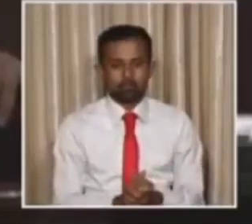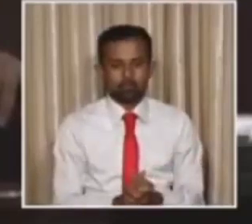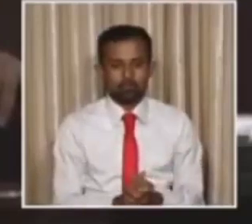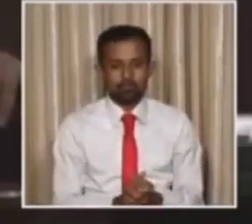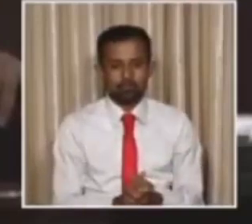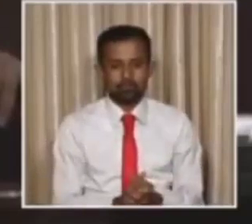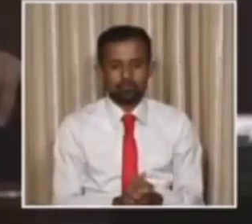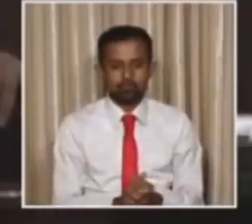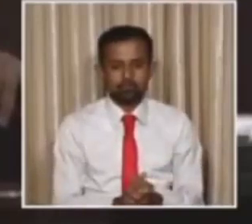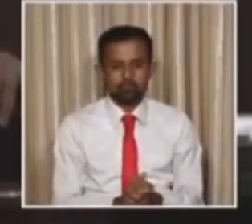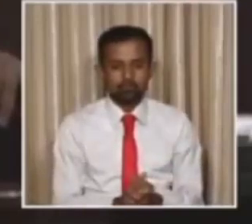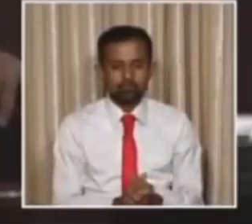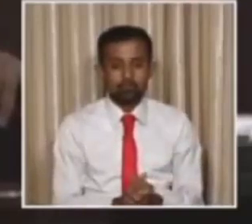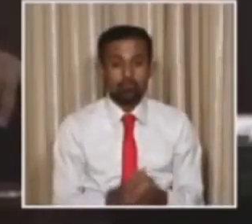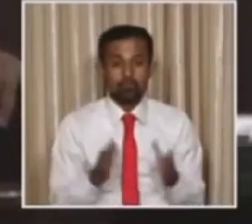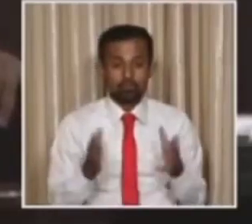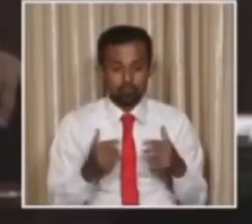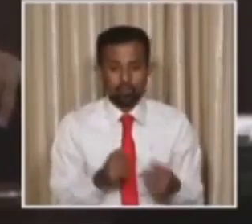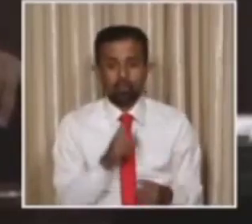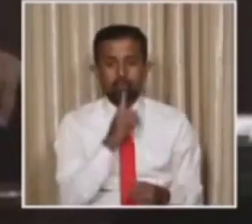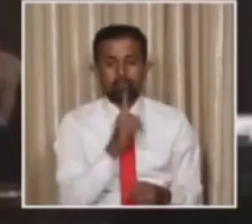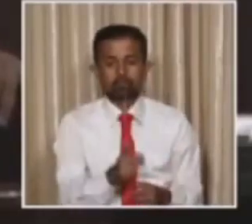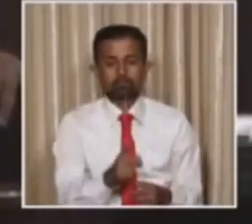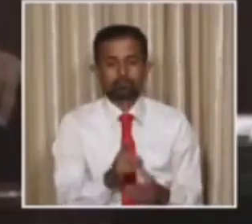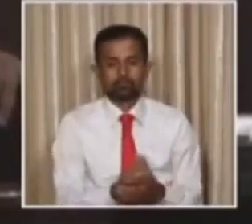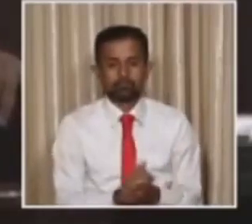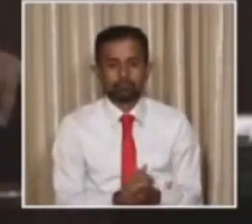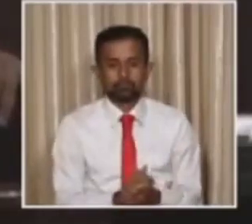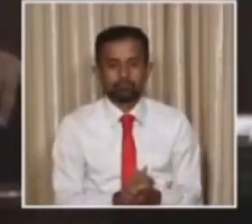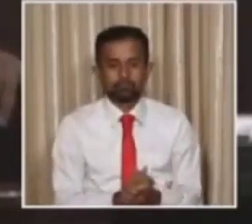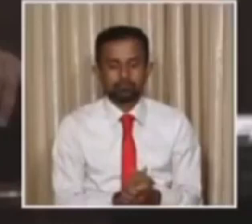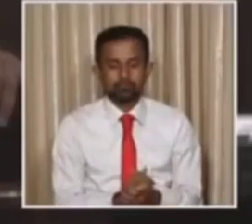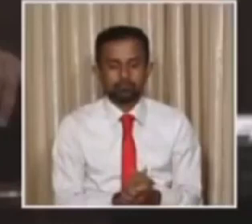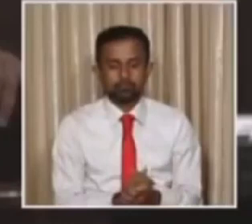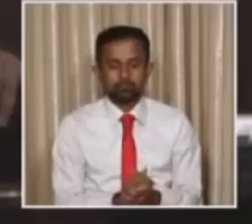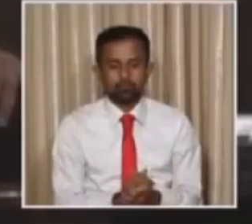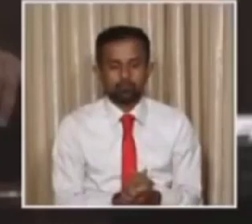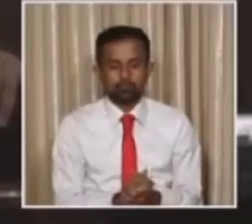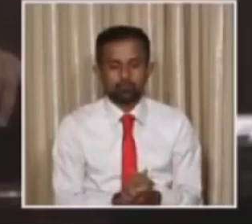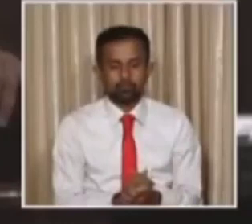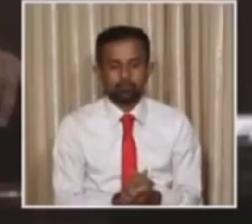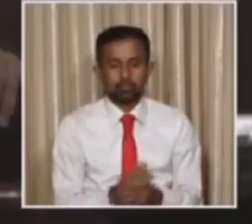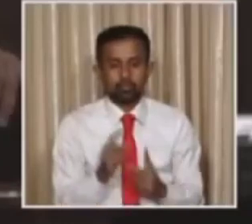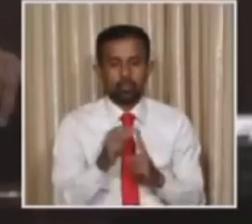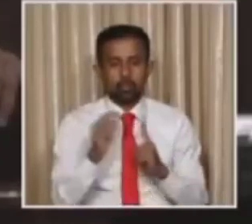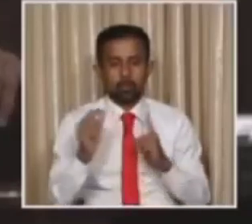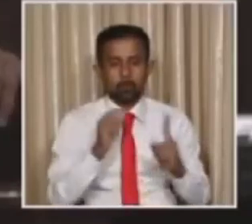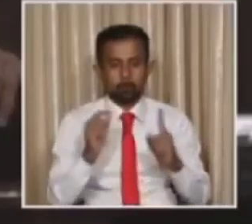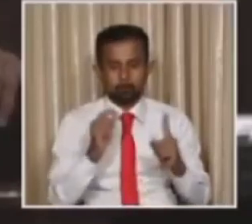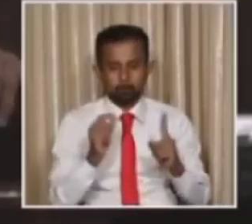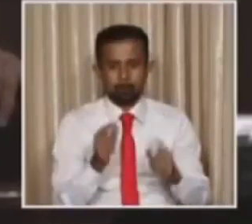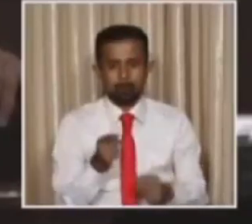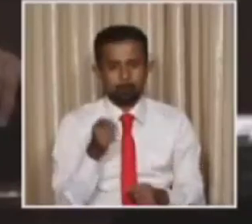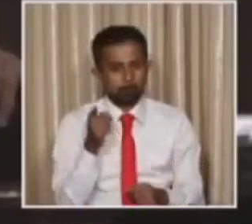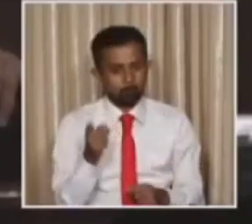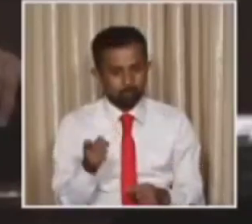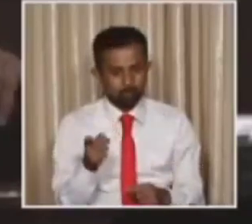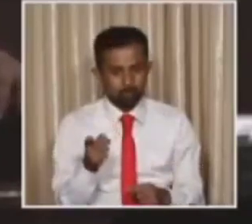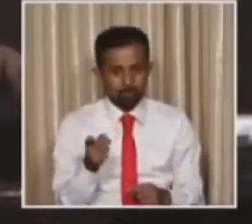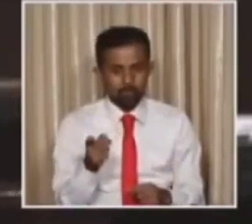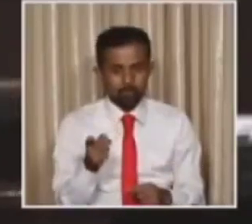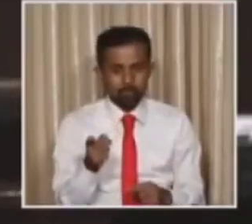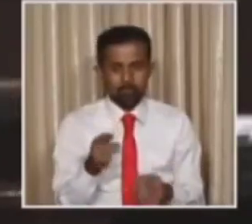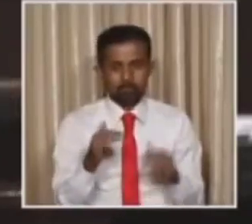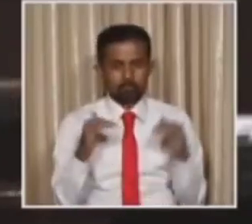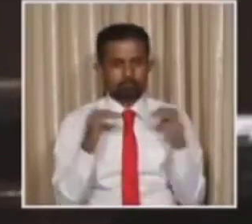பிரச்சினைகளை பாராளுமன்றத்தில் எழுப்புவதற்கான கடப்பாடும் பொறுப்பும் எனக்கு காணப்படுகின்றது. ஒரு குறிப்பிட்ட நபரை திருப்திப்படுத்துவதற்காக அவர்